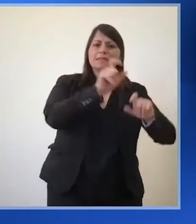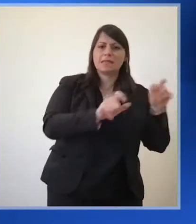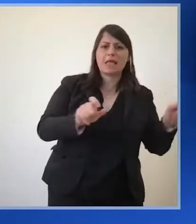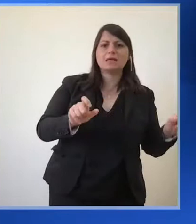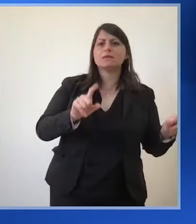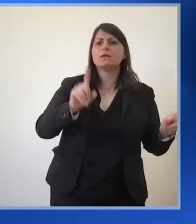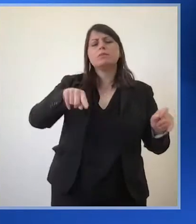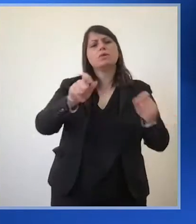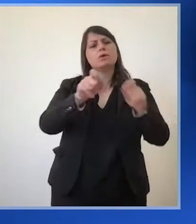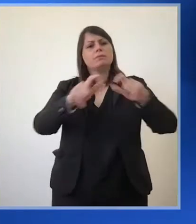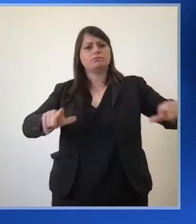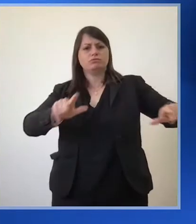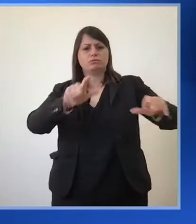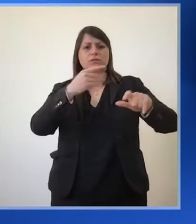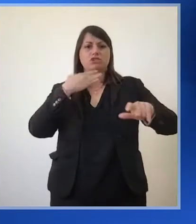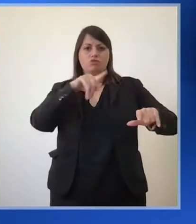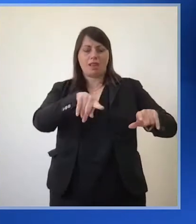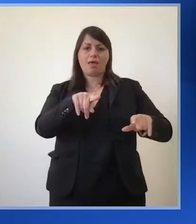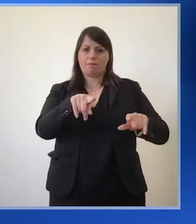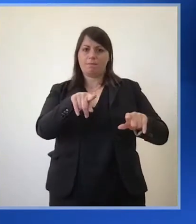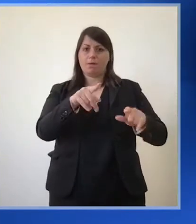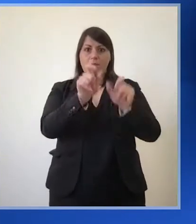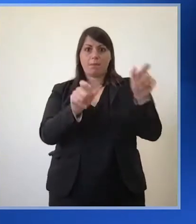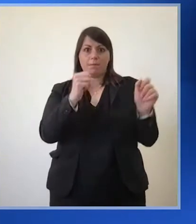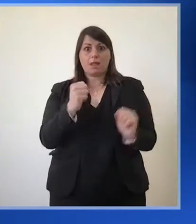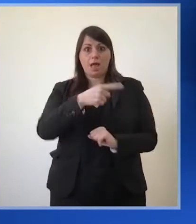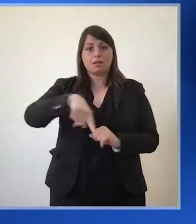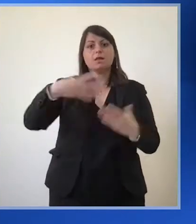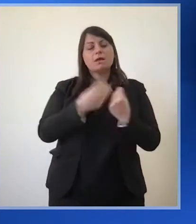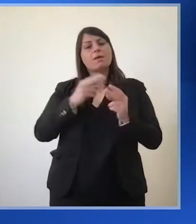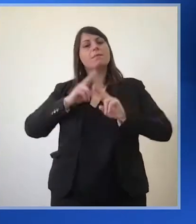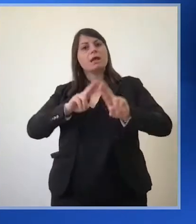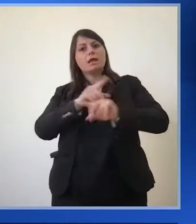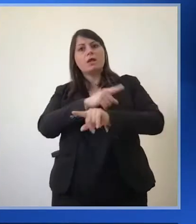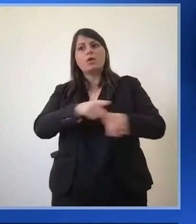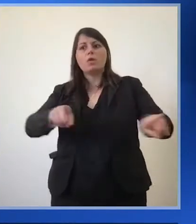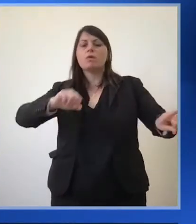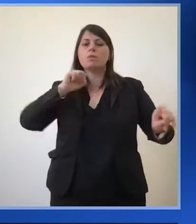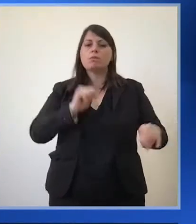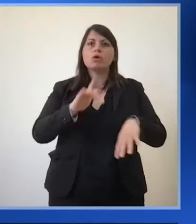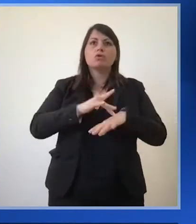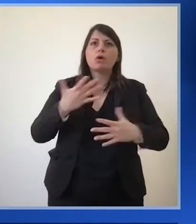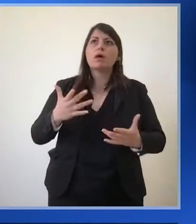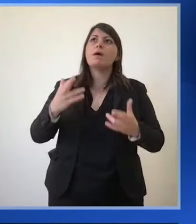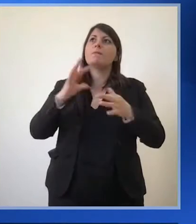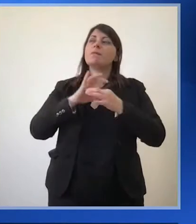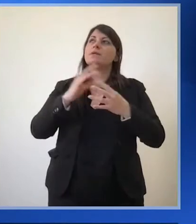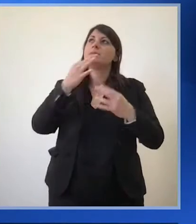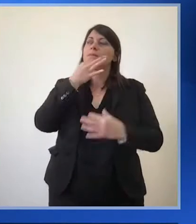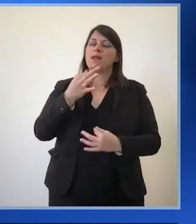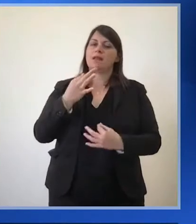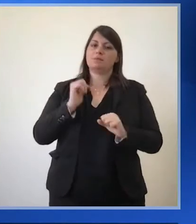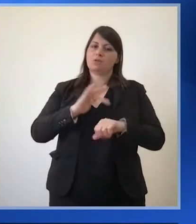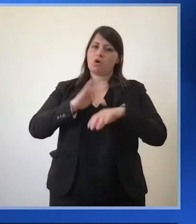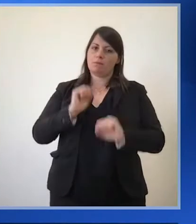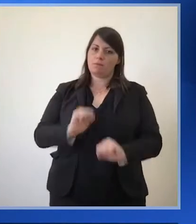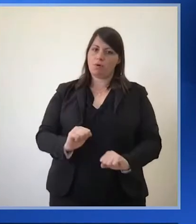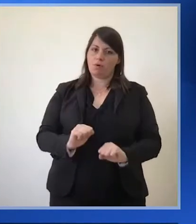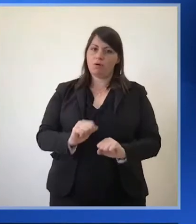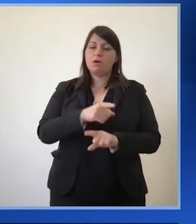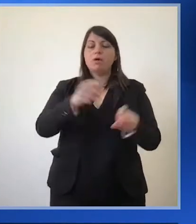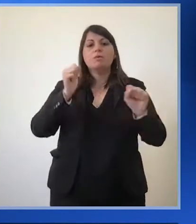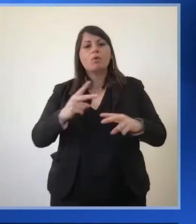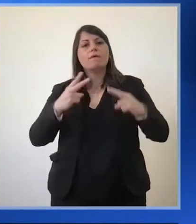Santa, insieme con i pellegrini, sperimentare la bellezza della pace, vivere in